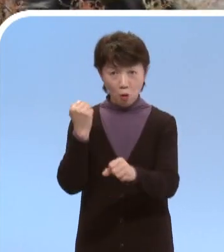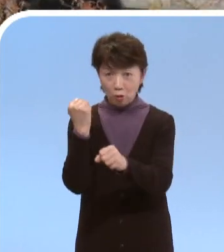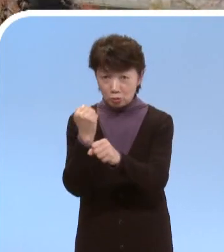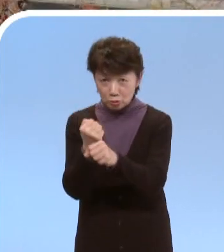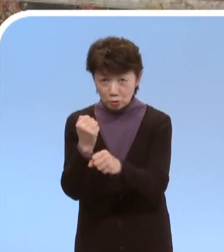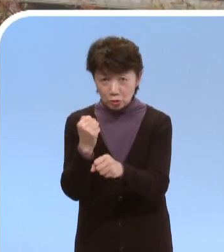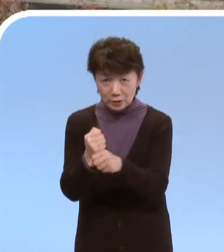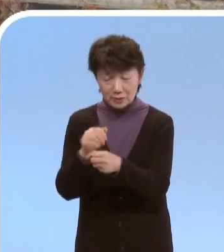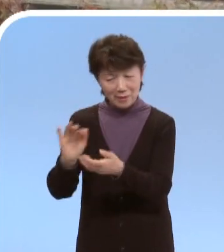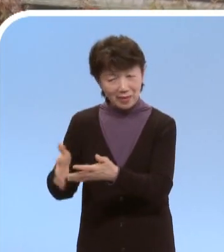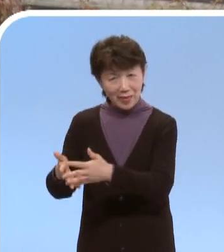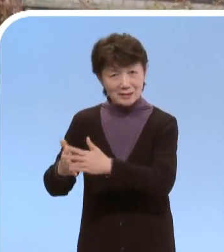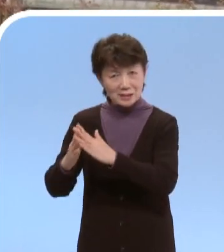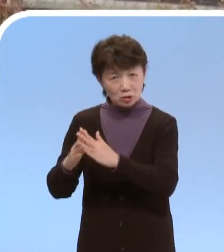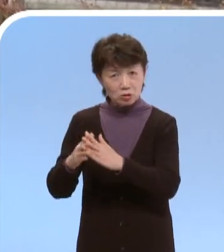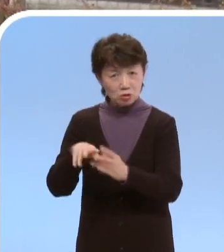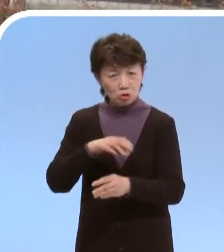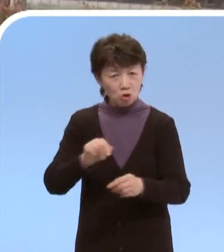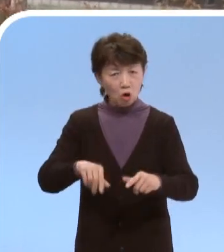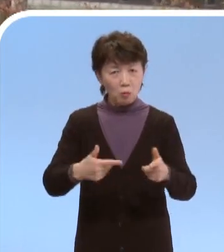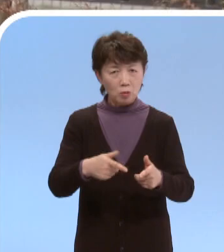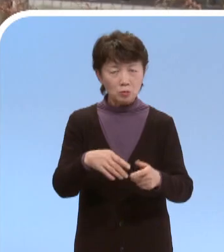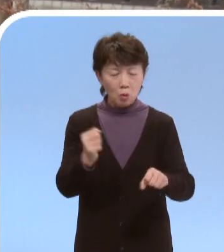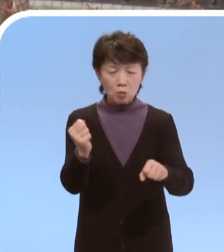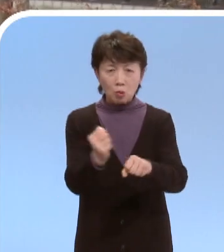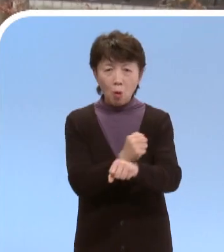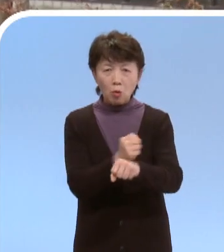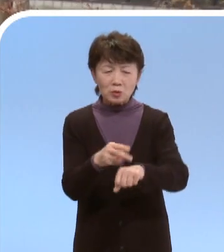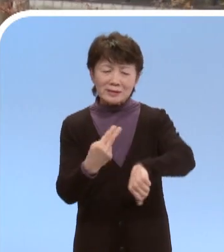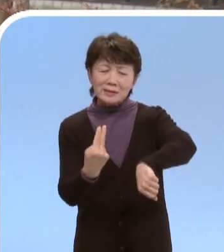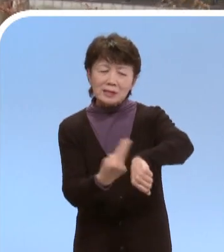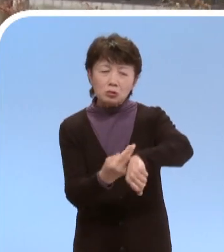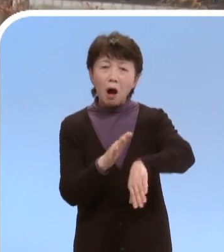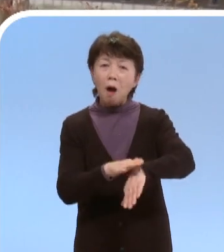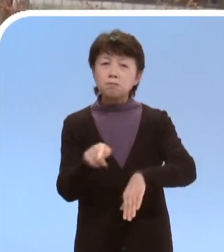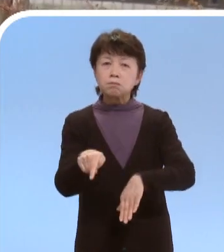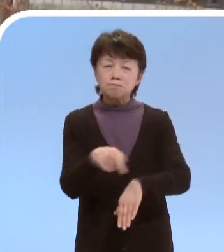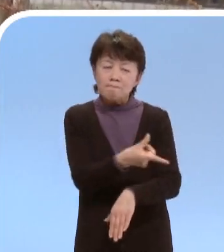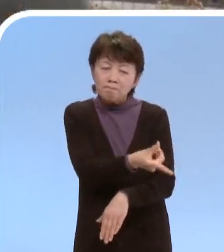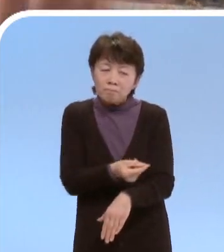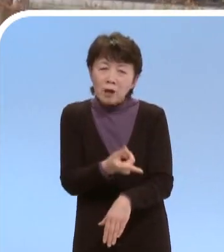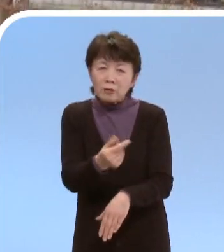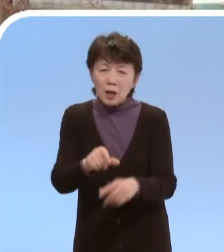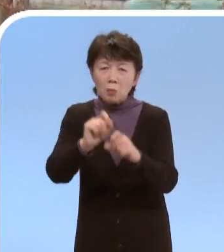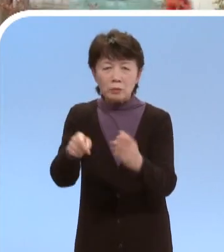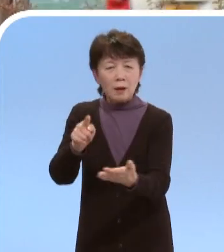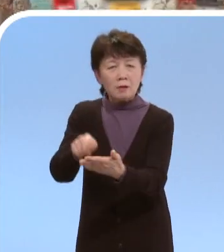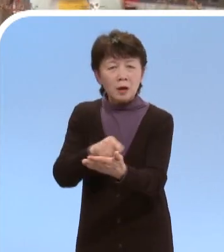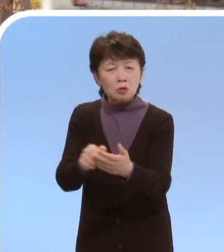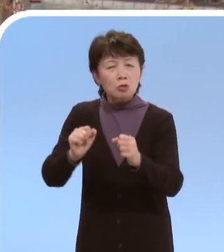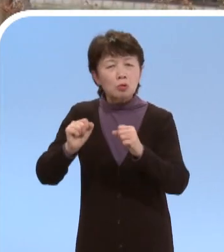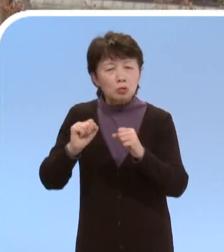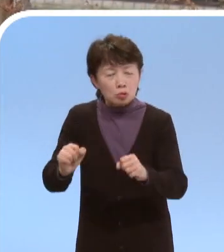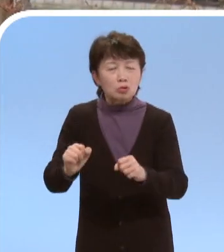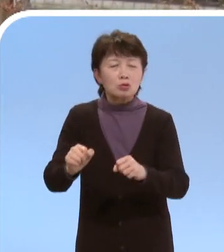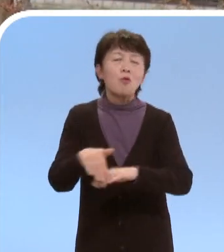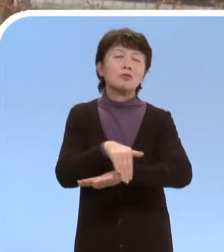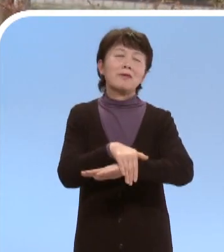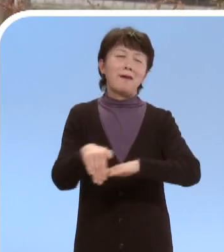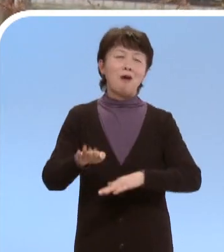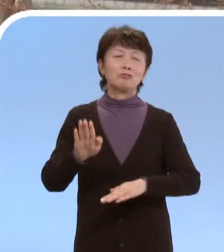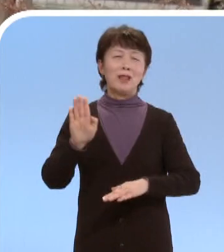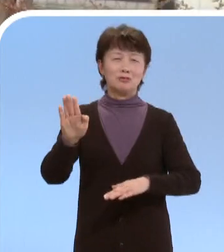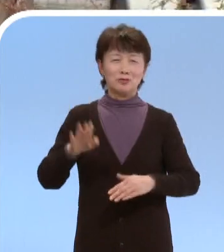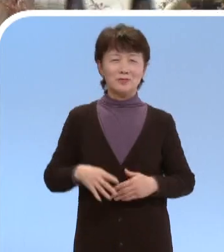築土木の工業技術をこう活用いたしまして解決していこうという、こういうプロジェクトなん